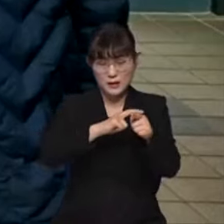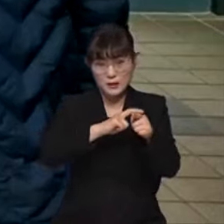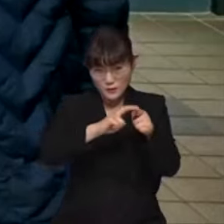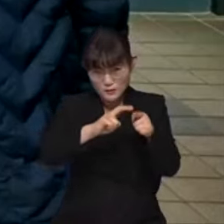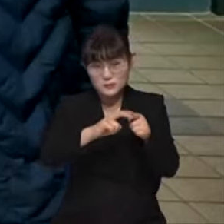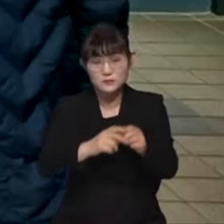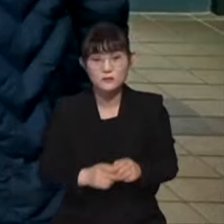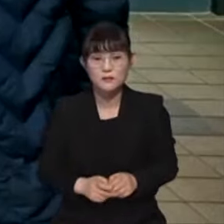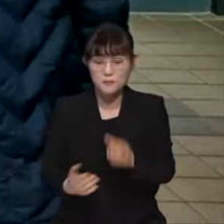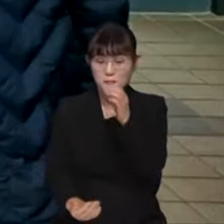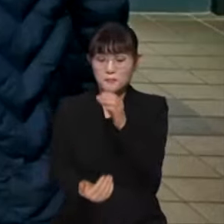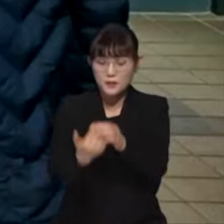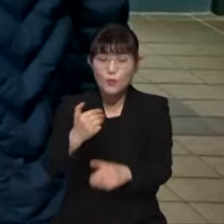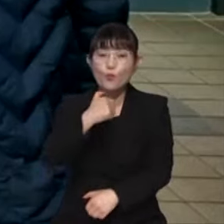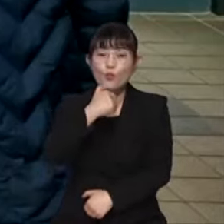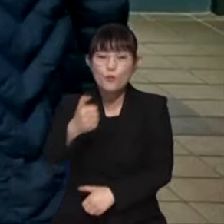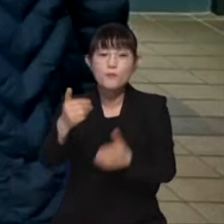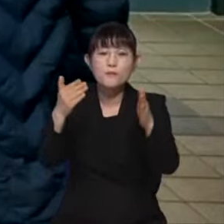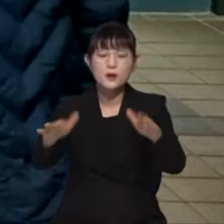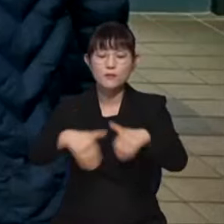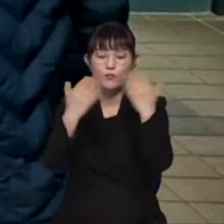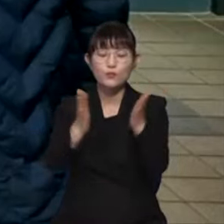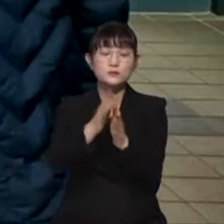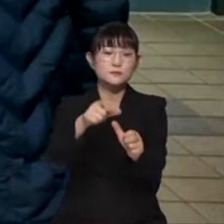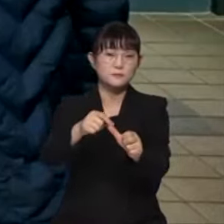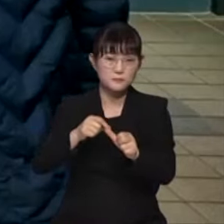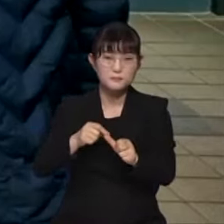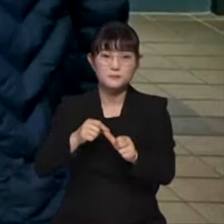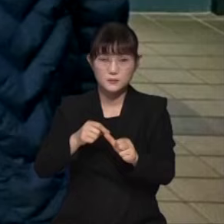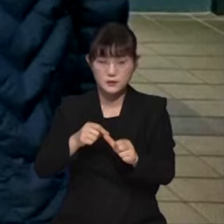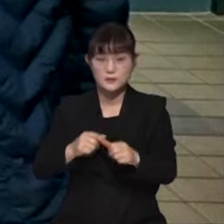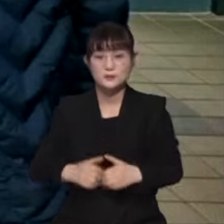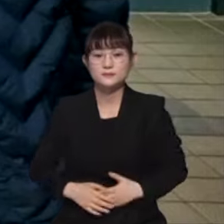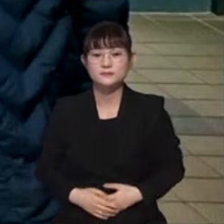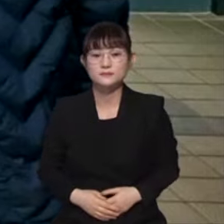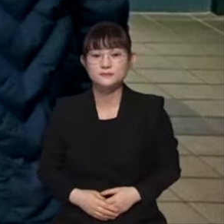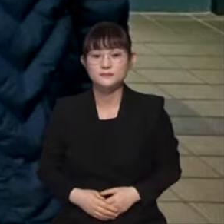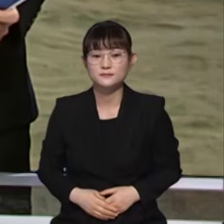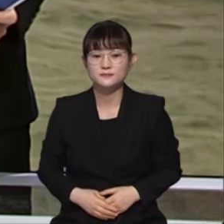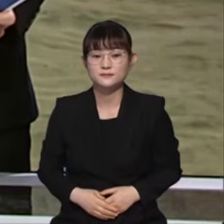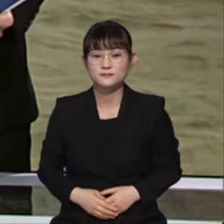작동해 사고 발생 50분 만에 승객을 모두 구조했습니다.